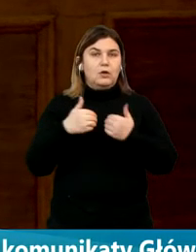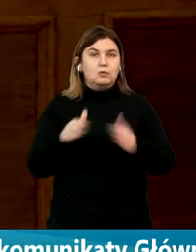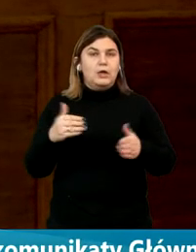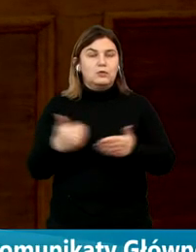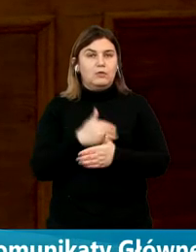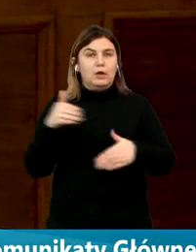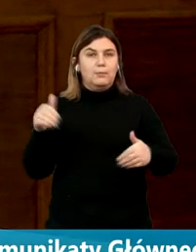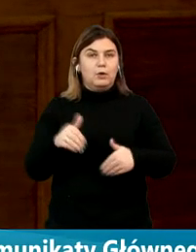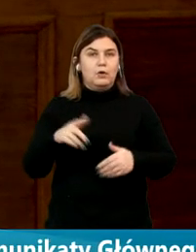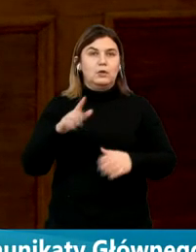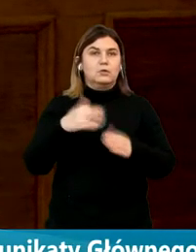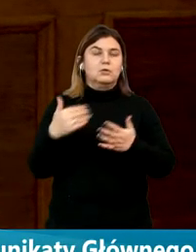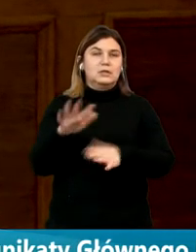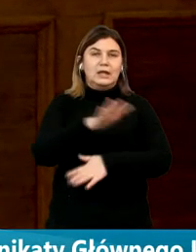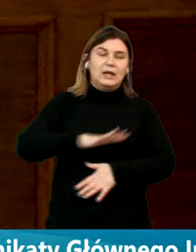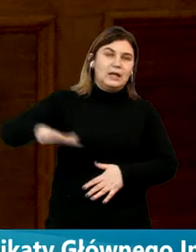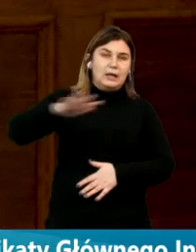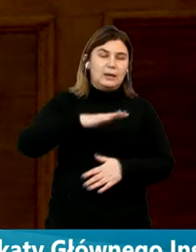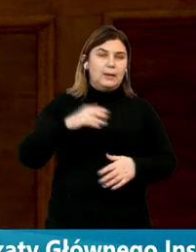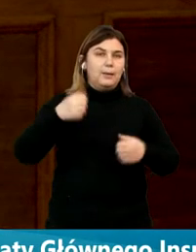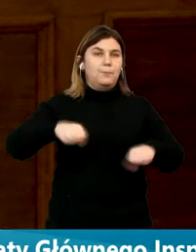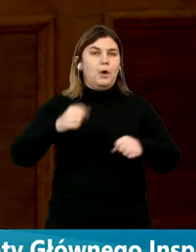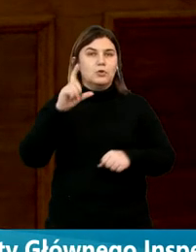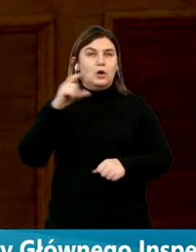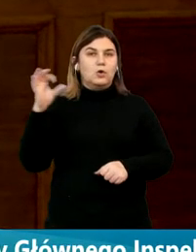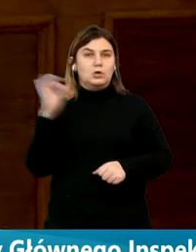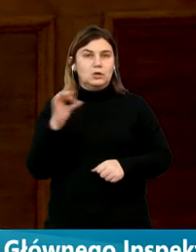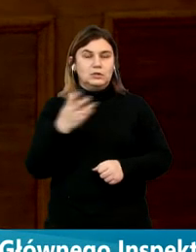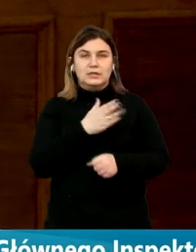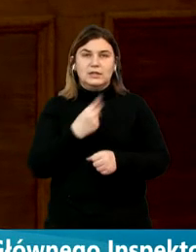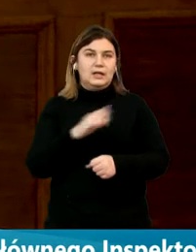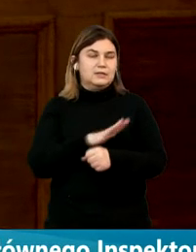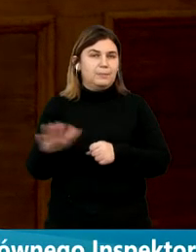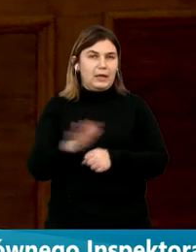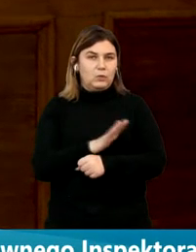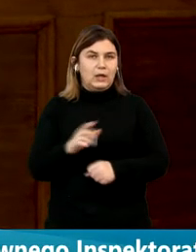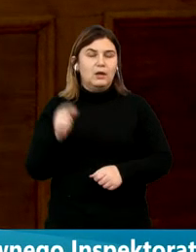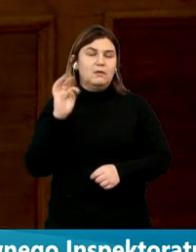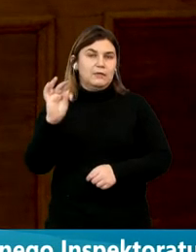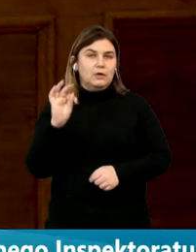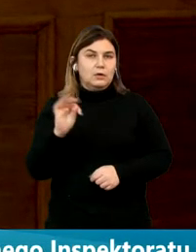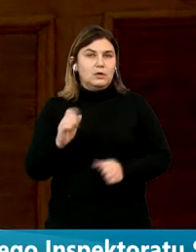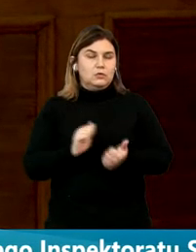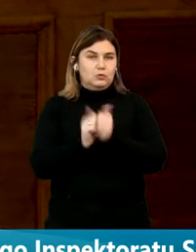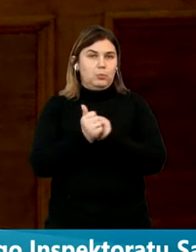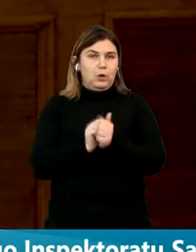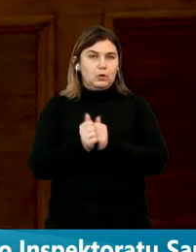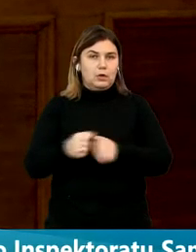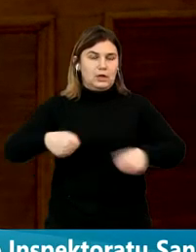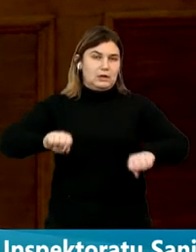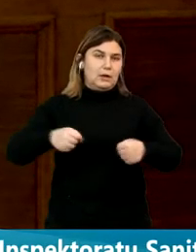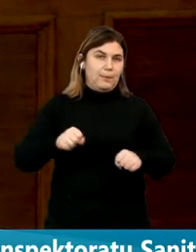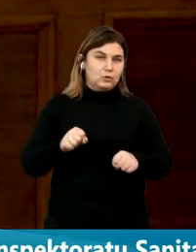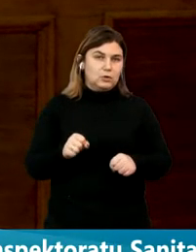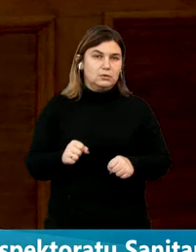przed terenem wokół motocrossu. Z całą pewnością motocross już dziś nie spełnia swojej funkcji sportów motorowych